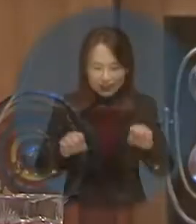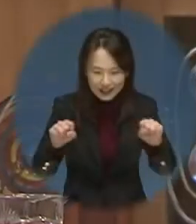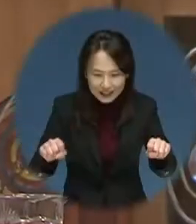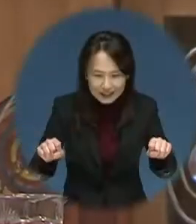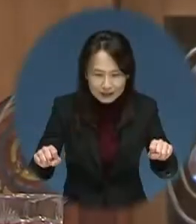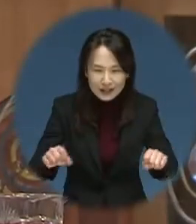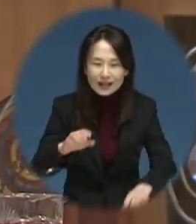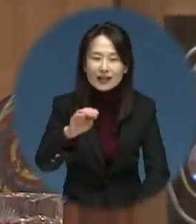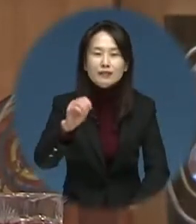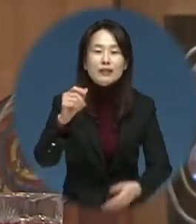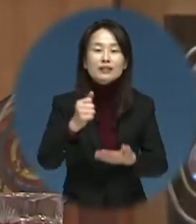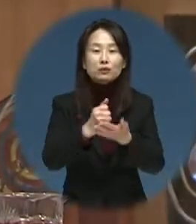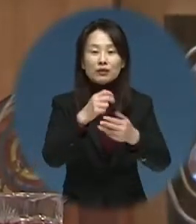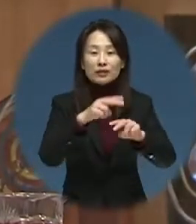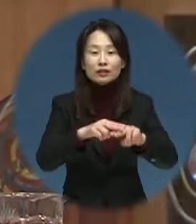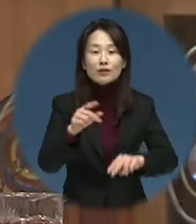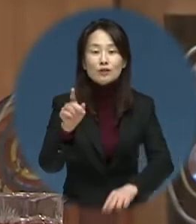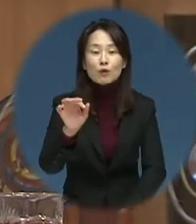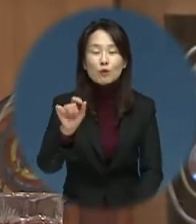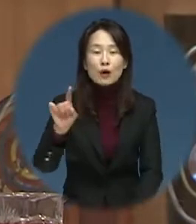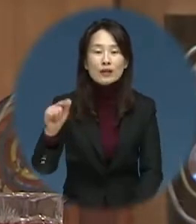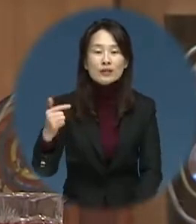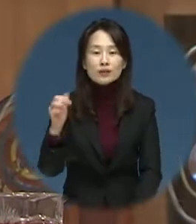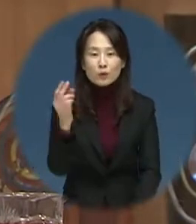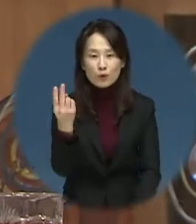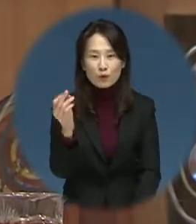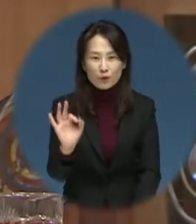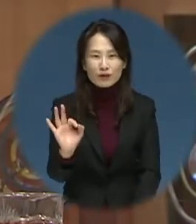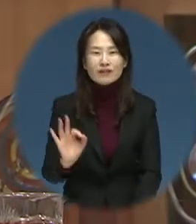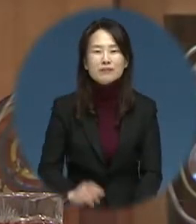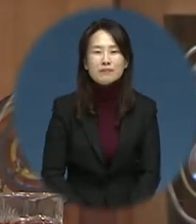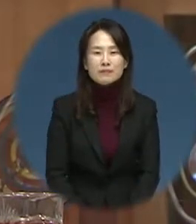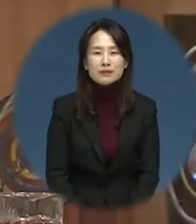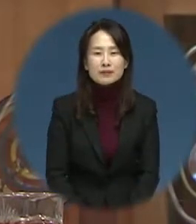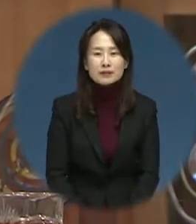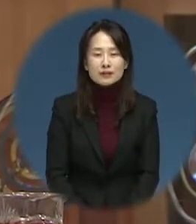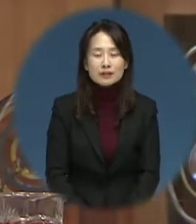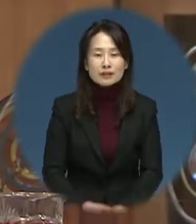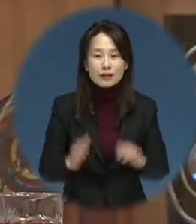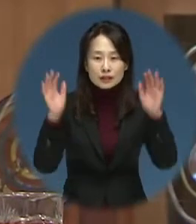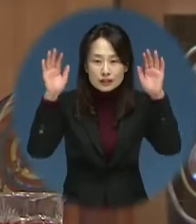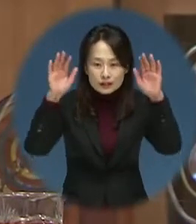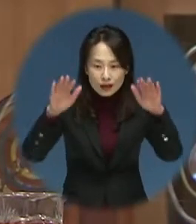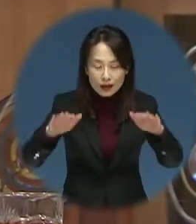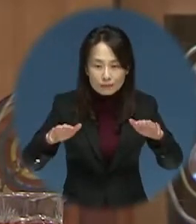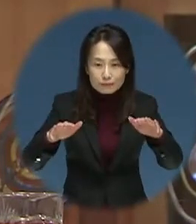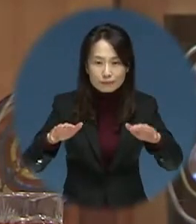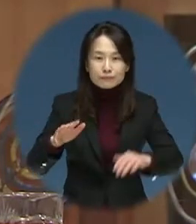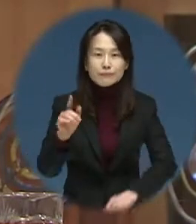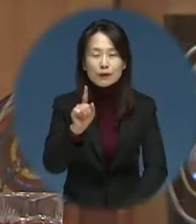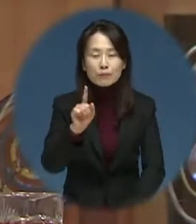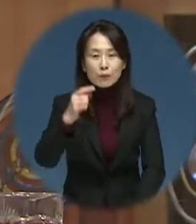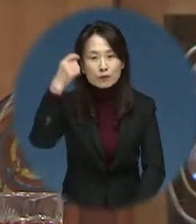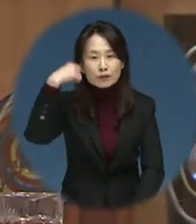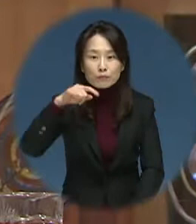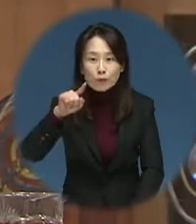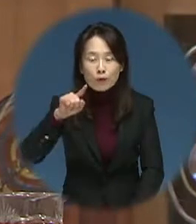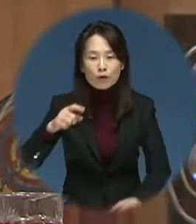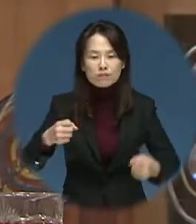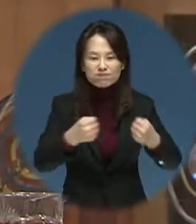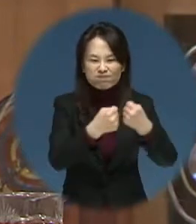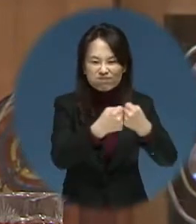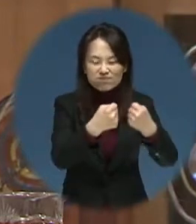여러분 안녕하십니까? EBS 초대석 정관용입니다. 이슬람 하면 여러분 뭐가 떠오르세요? 뭐